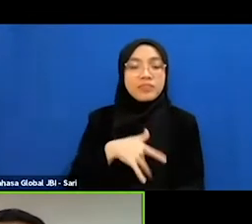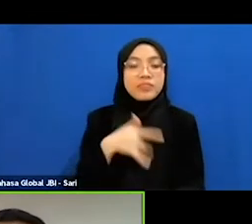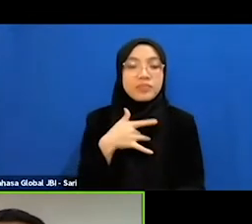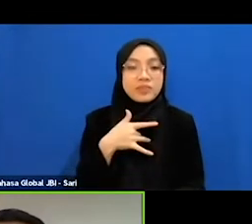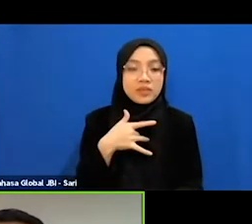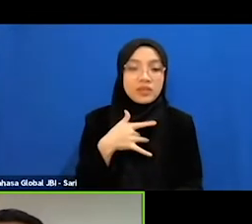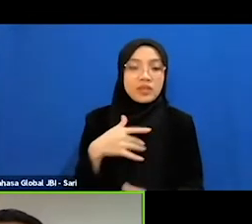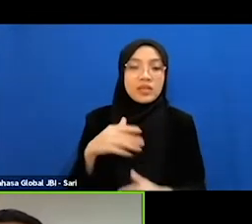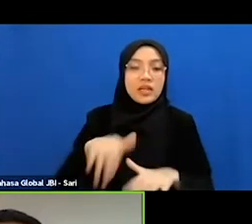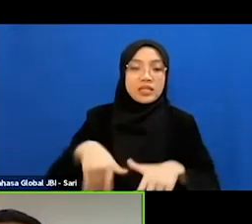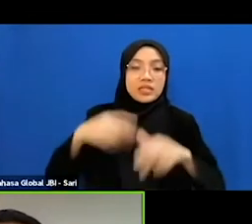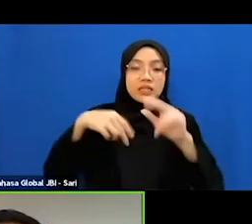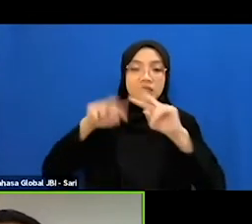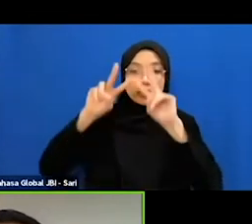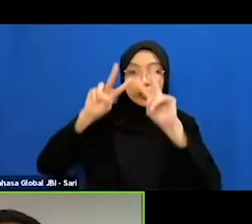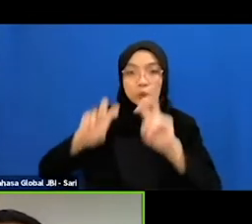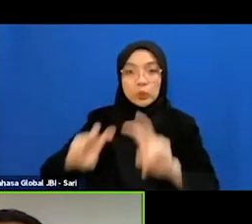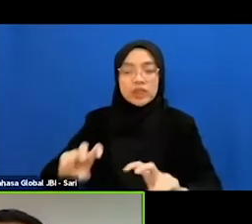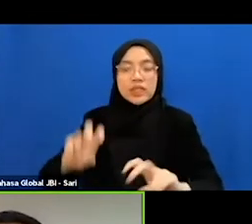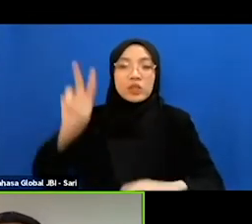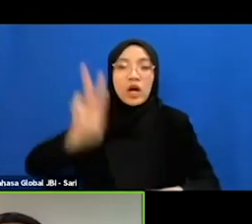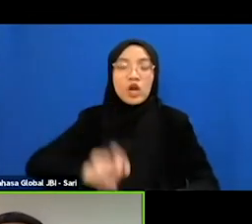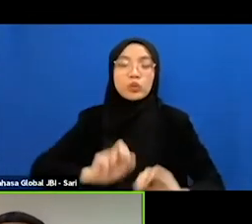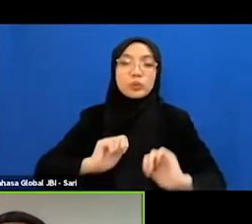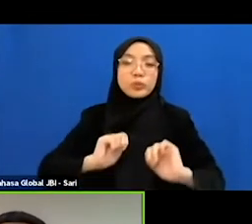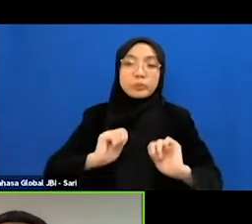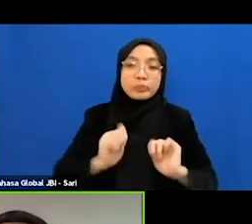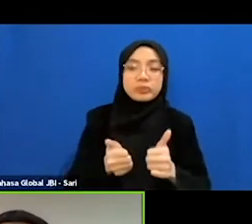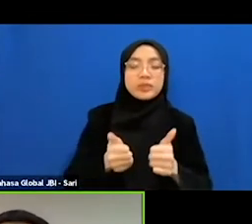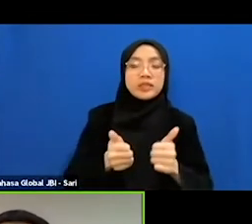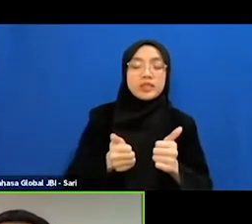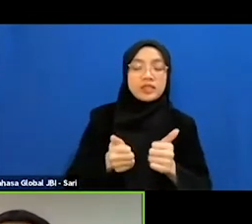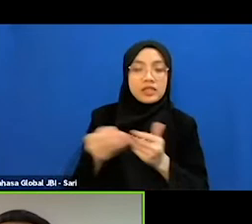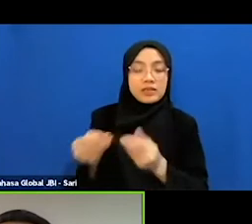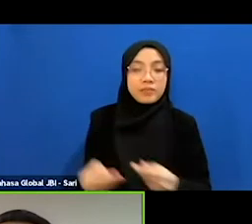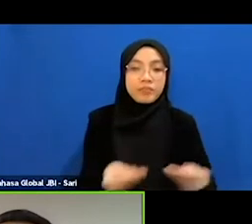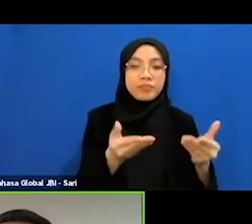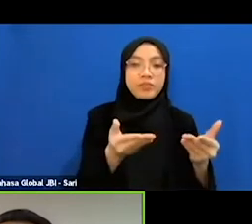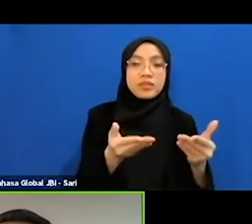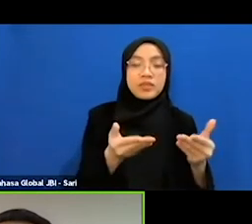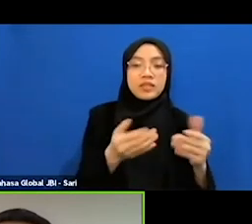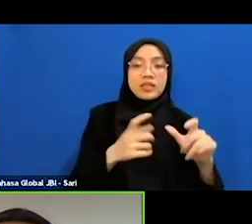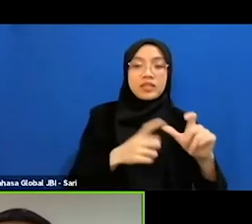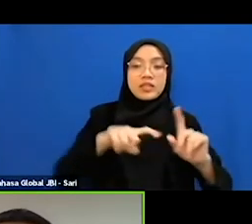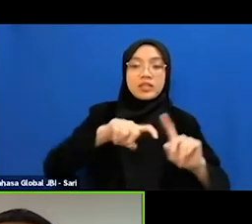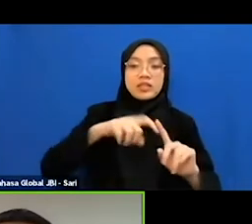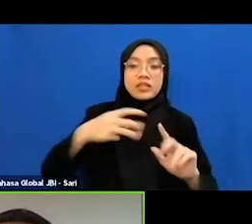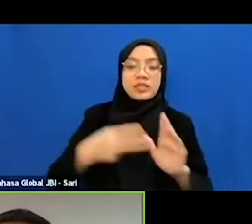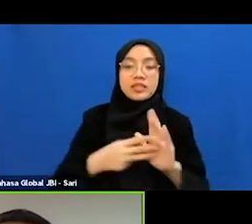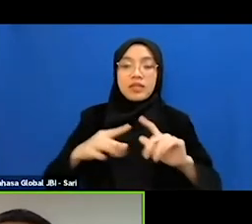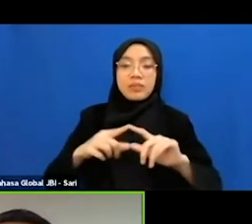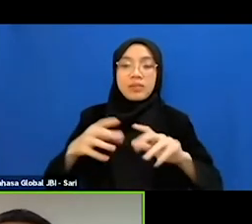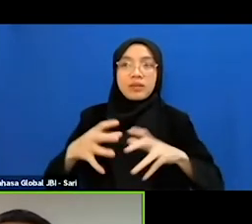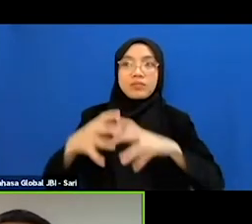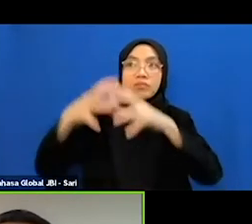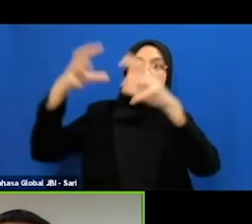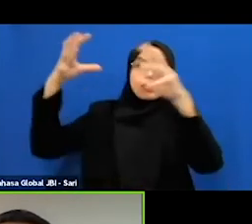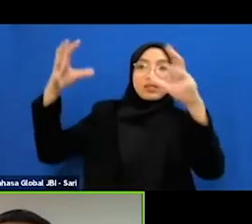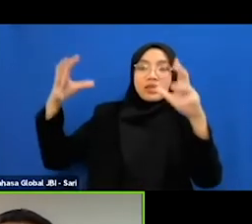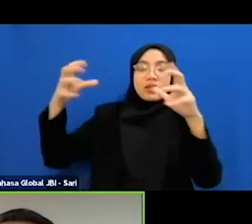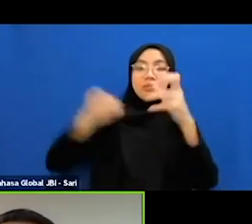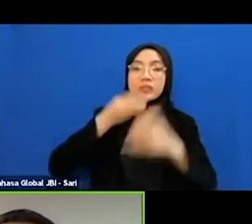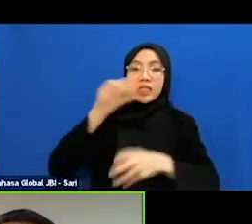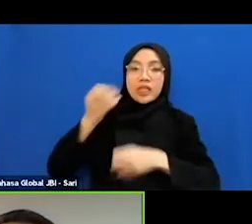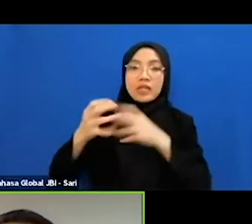studi ini harus memberikan eh atas skema besar atau big picture dari